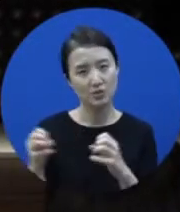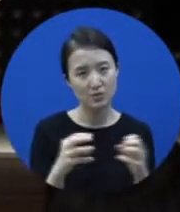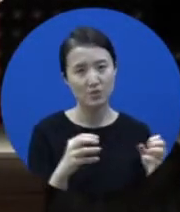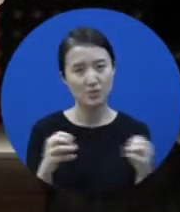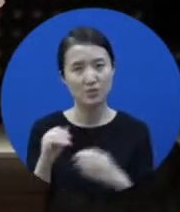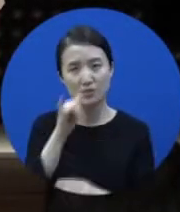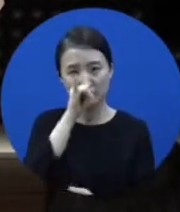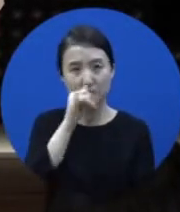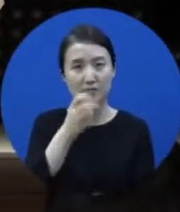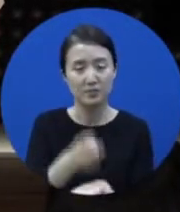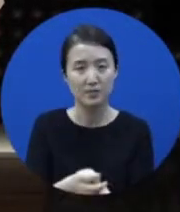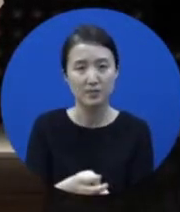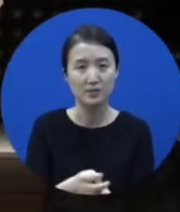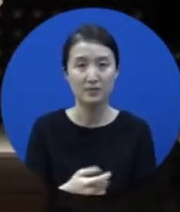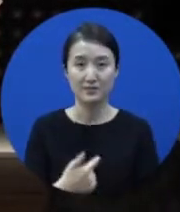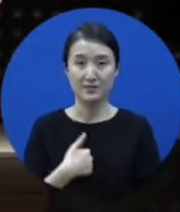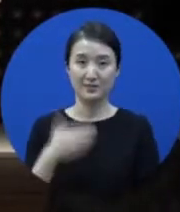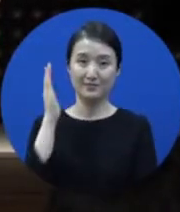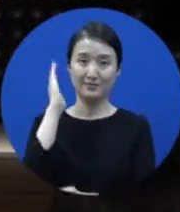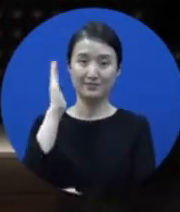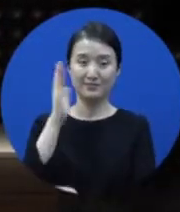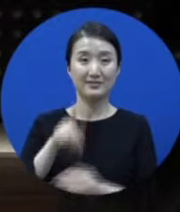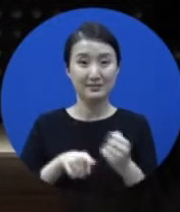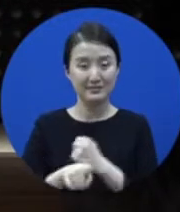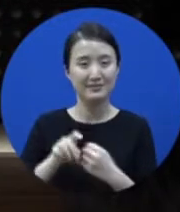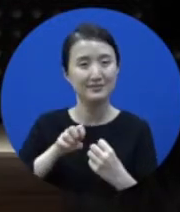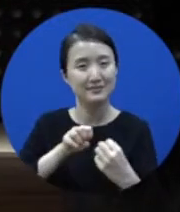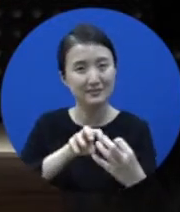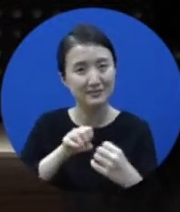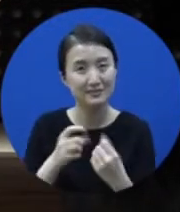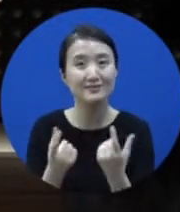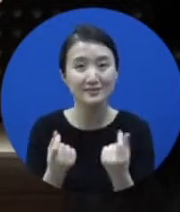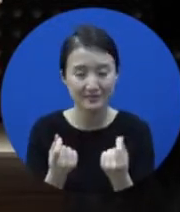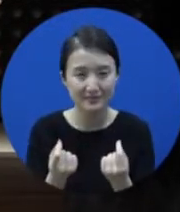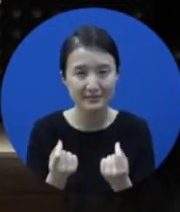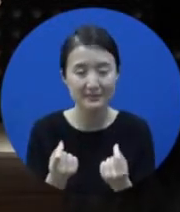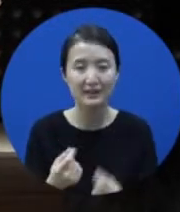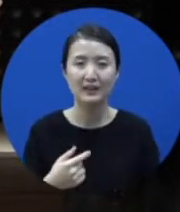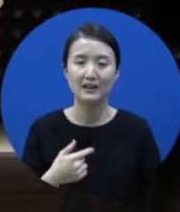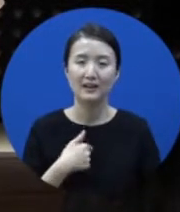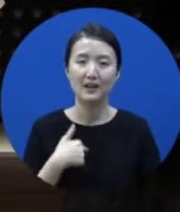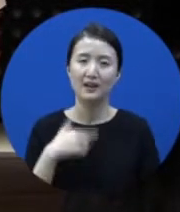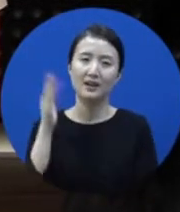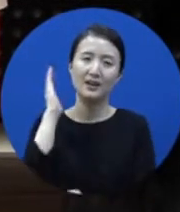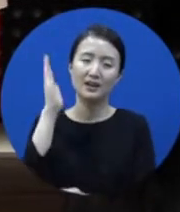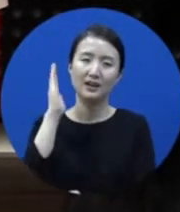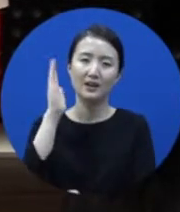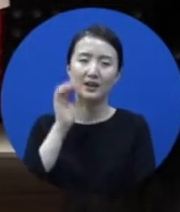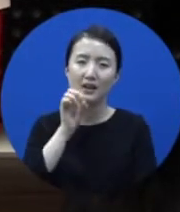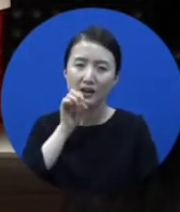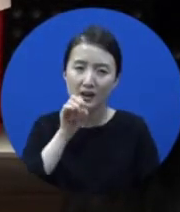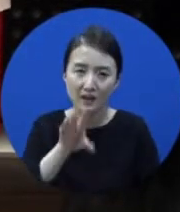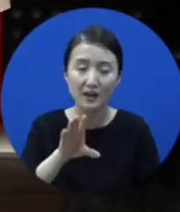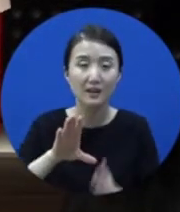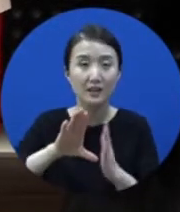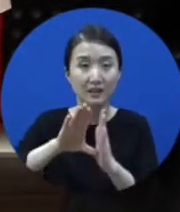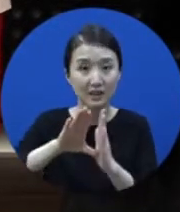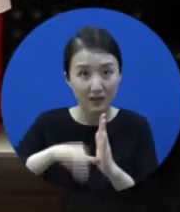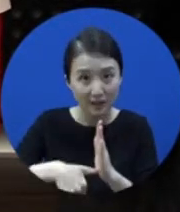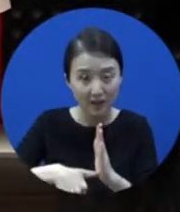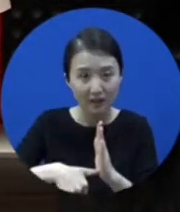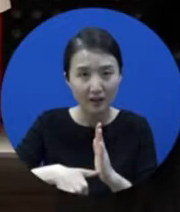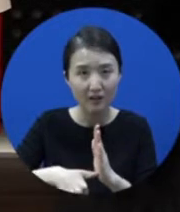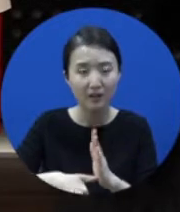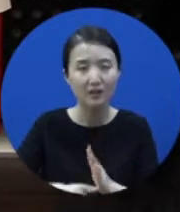싶은 그 말의 내용이 있을 거 아니에요? 그런데 내가 전하고 싶은 이 말의 내용이 상대방에게 몇